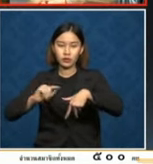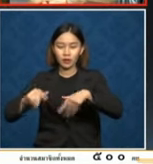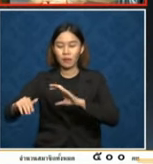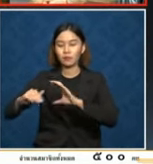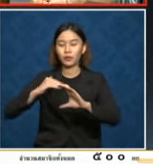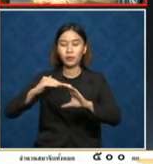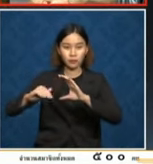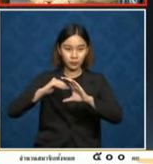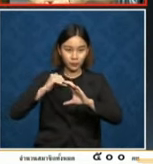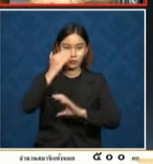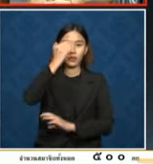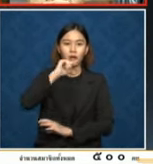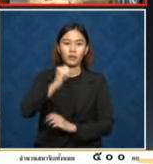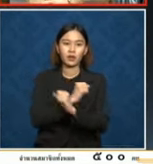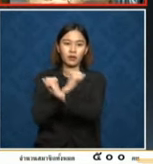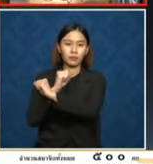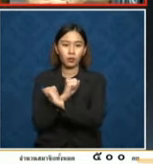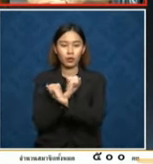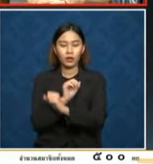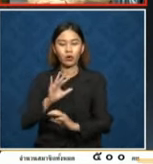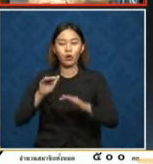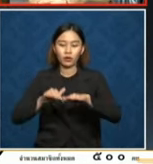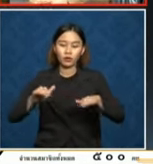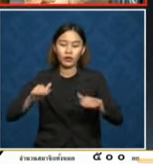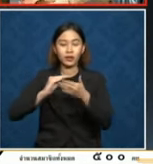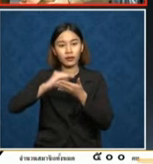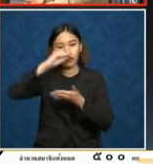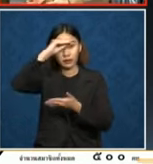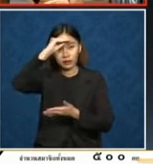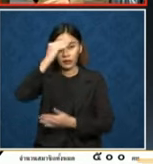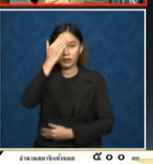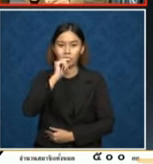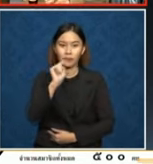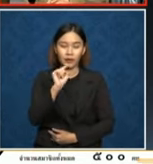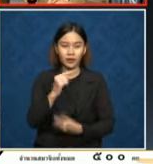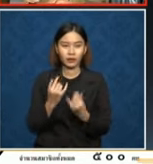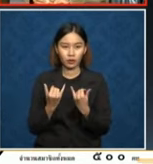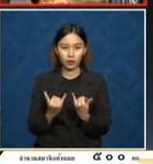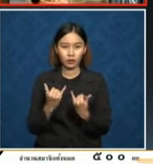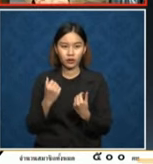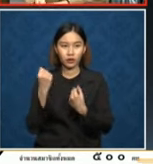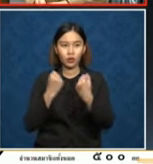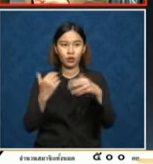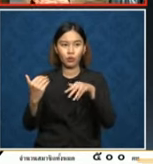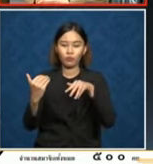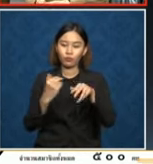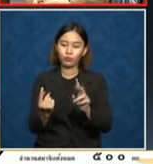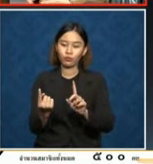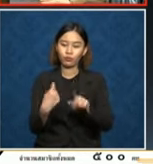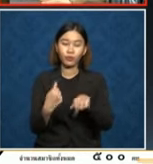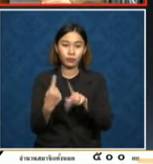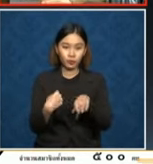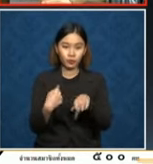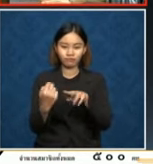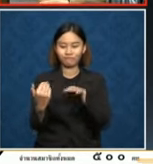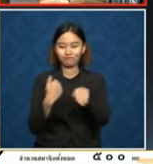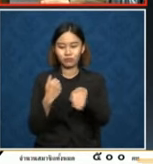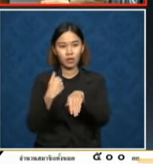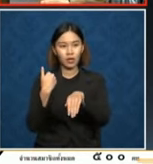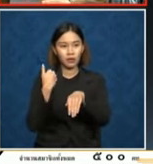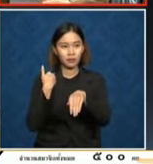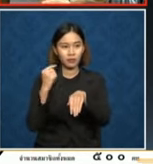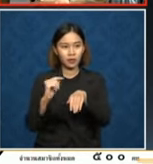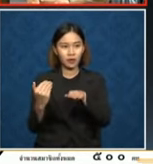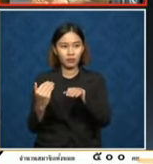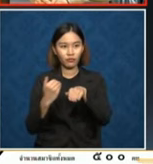เข้ามาเพื่อความปลอดภัยของเด็กนักเรียนค่ะเพราะว่าในขณะนี้นะคะรถเป็นแบบ2เลนสวนกันซึ่งจะเห็นว่ามีการแทร